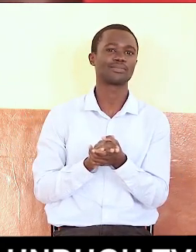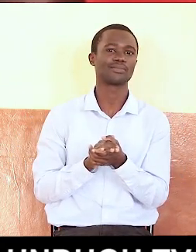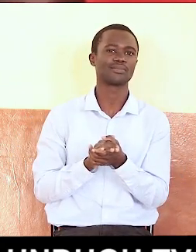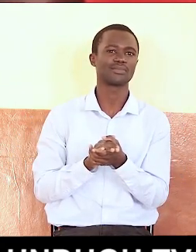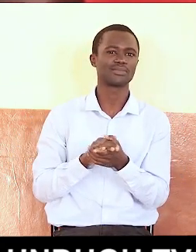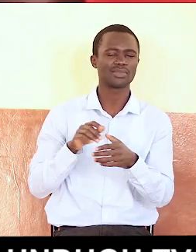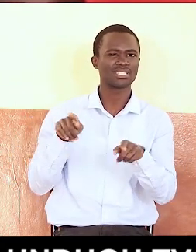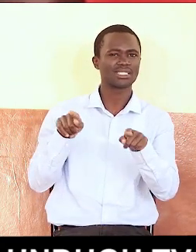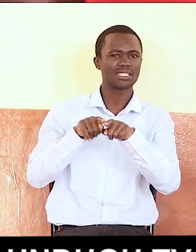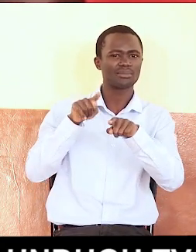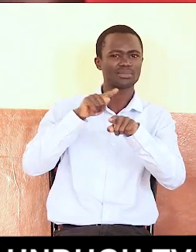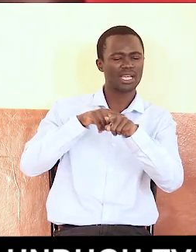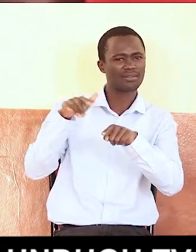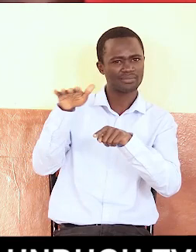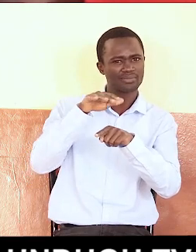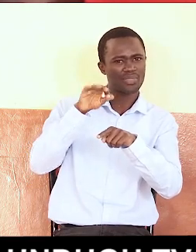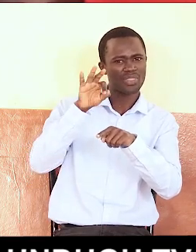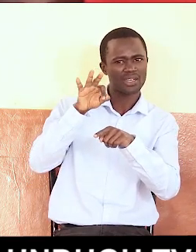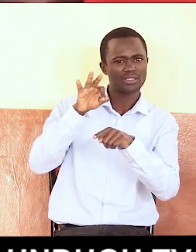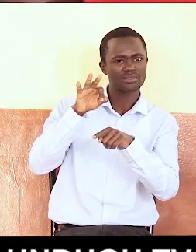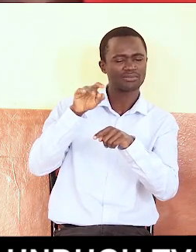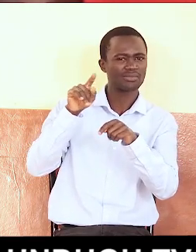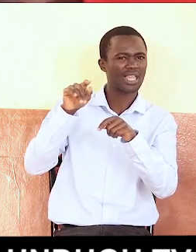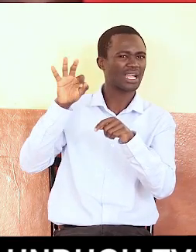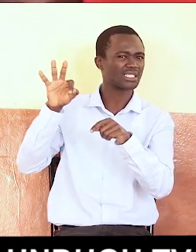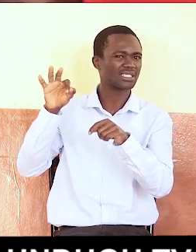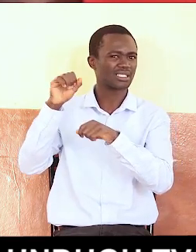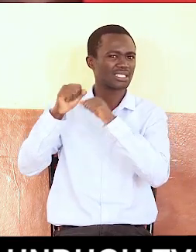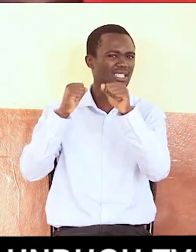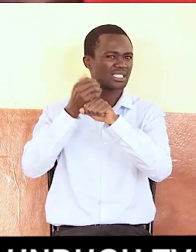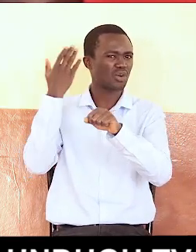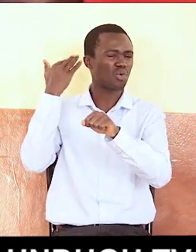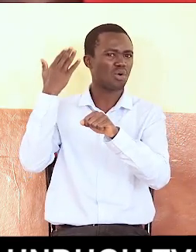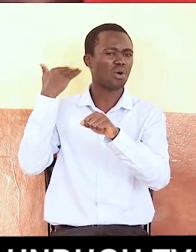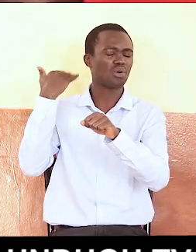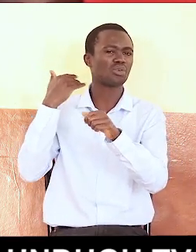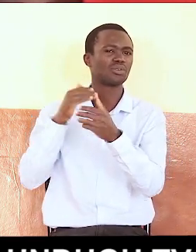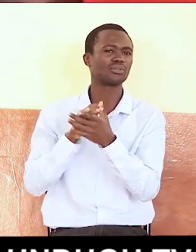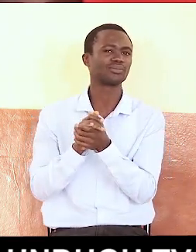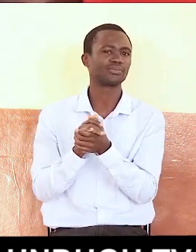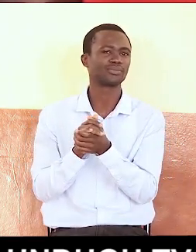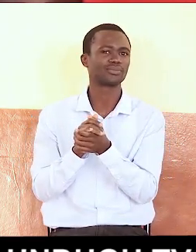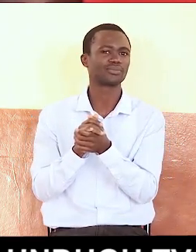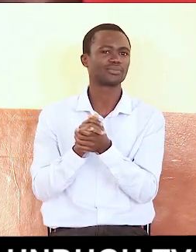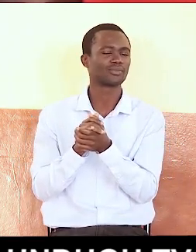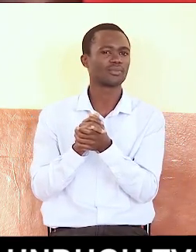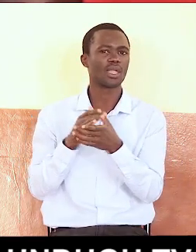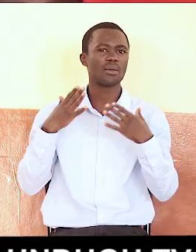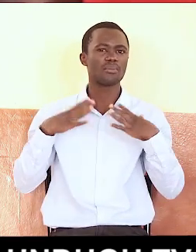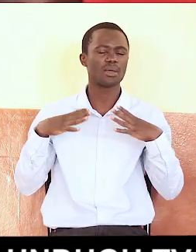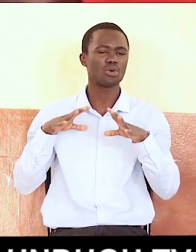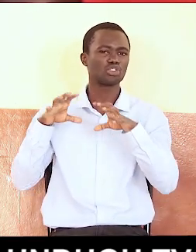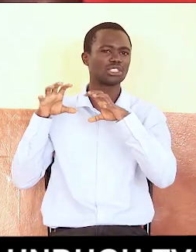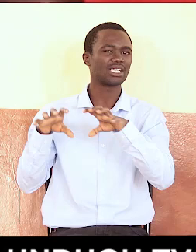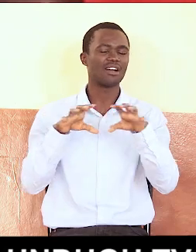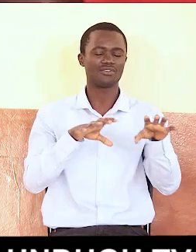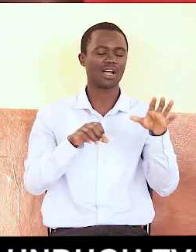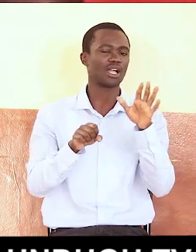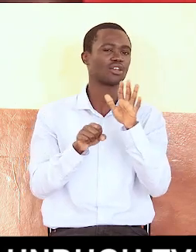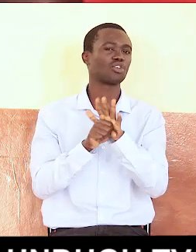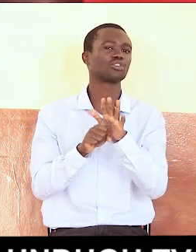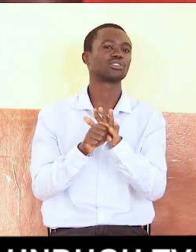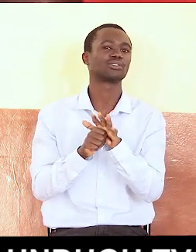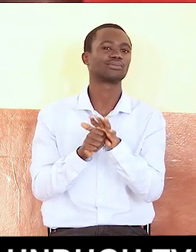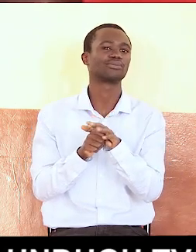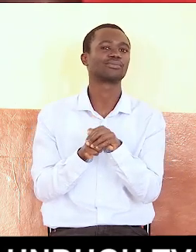to 313, miaka hiyo ilikuwa ya kudhulumiwa kwa Wakristo. Na